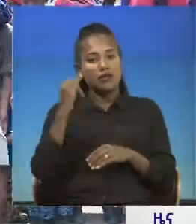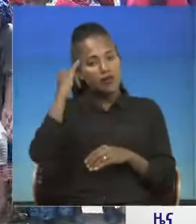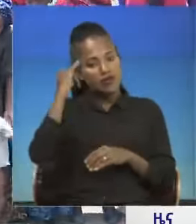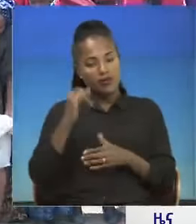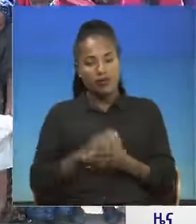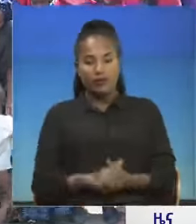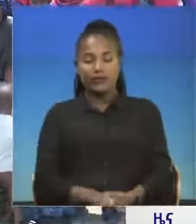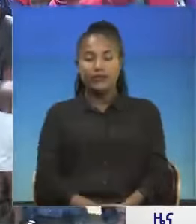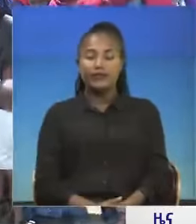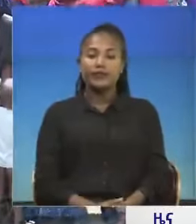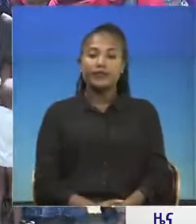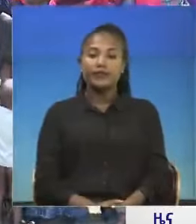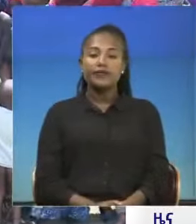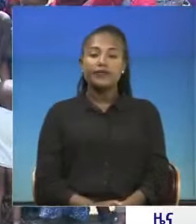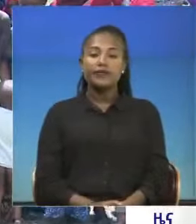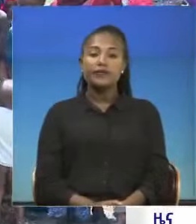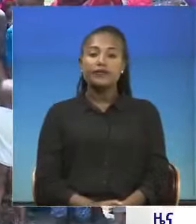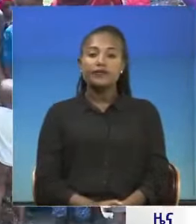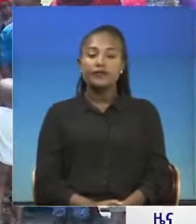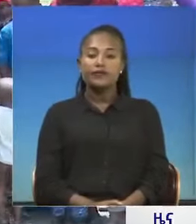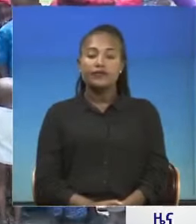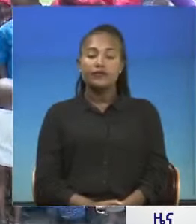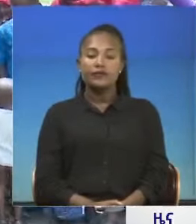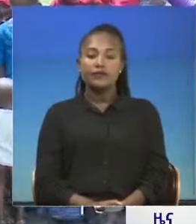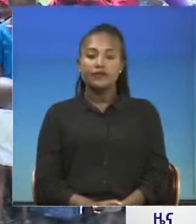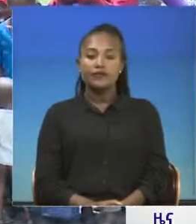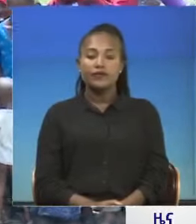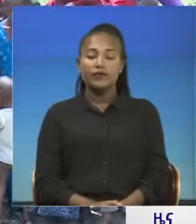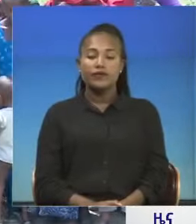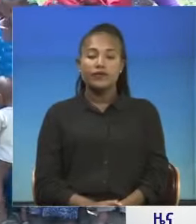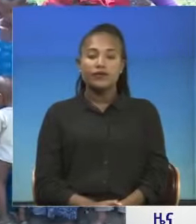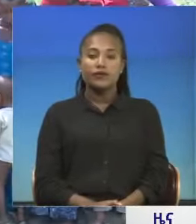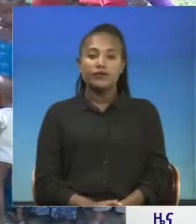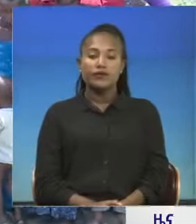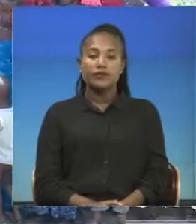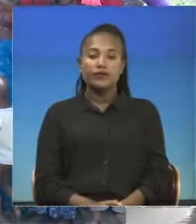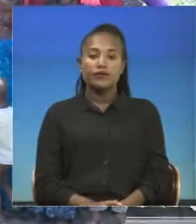የማስበው እኔ። ለአማራ ሚዲያ ኮርፖሬሽን ለተጠናቀረው ዘገባ ጀማል ኢማም ደሴ።